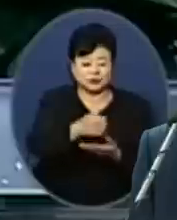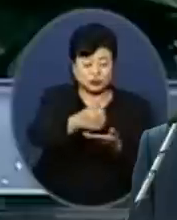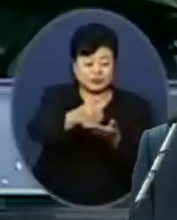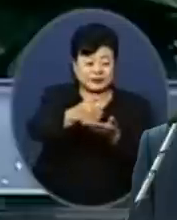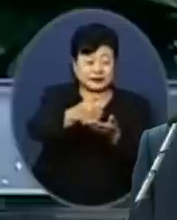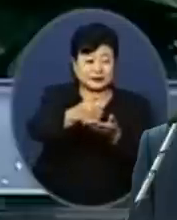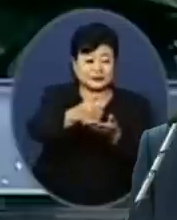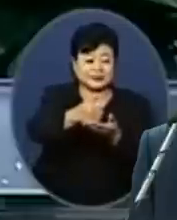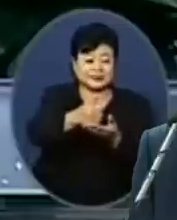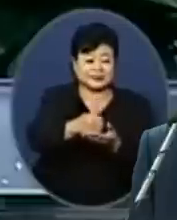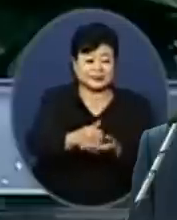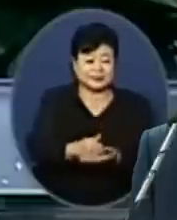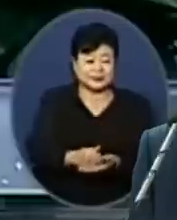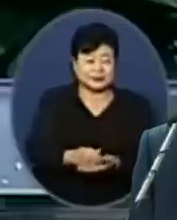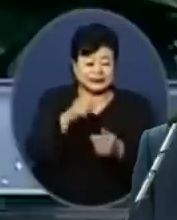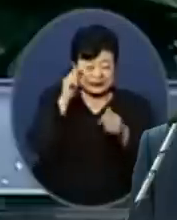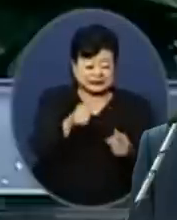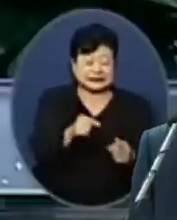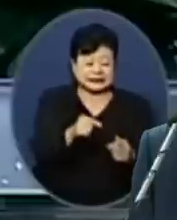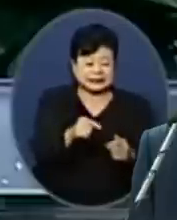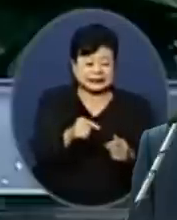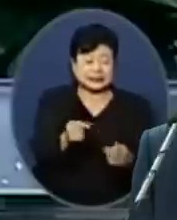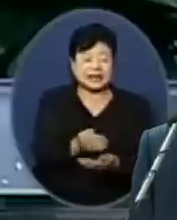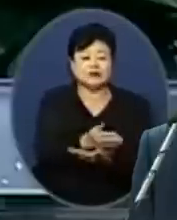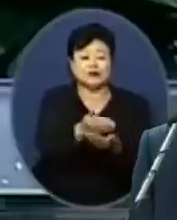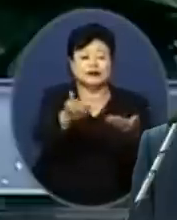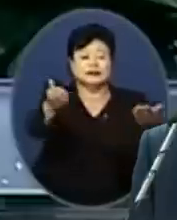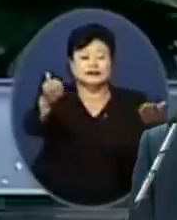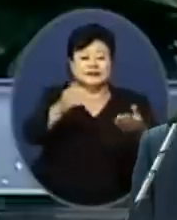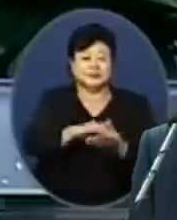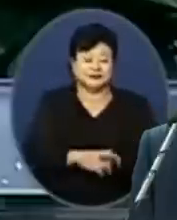주님이 지시하는 사람과 나누라는 것입니다.